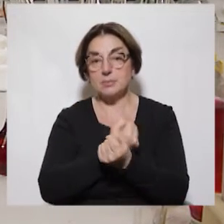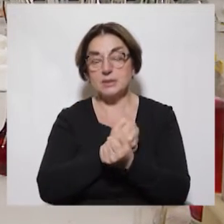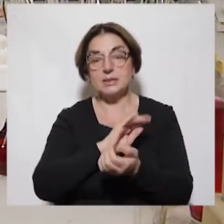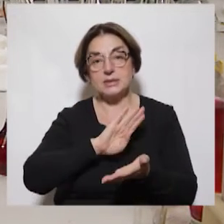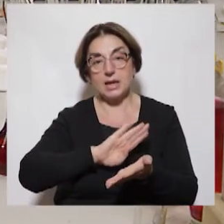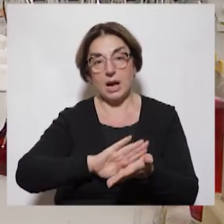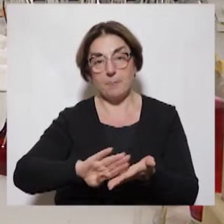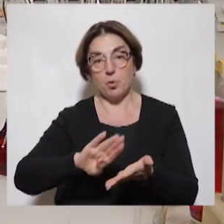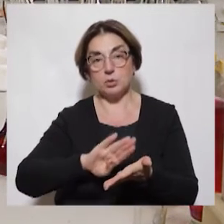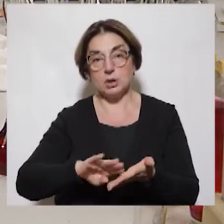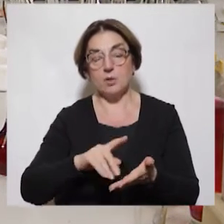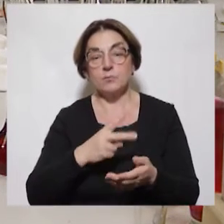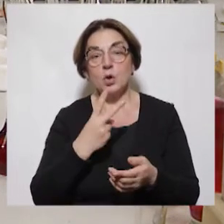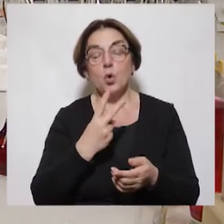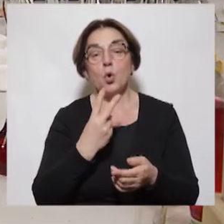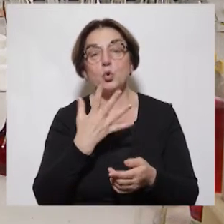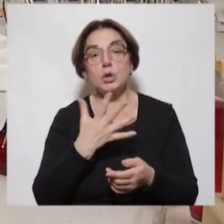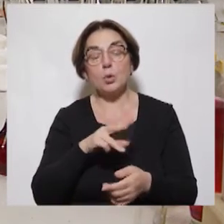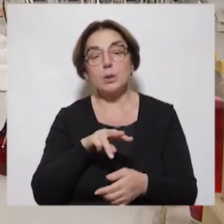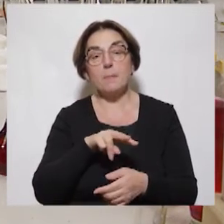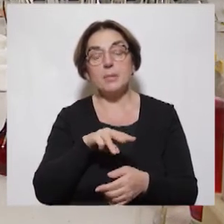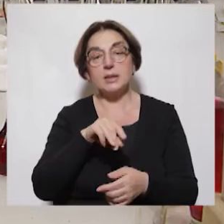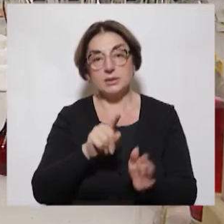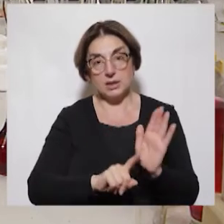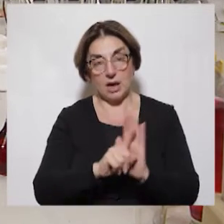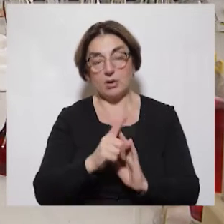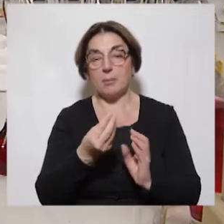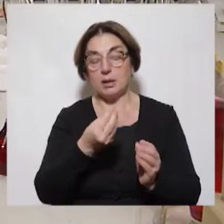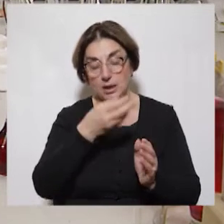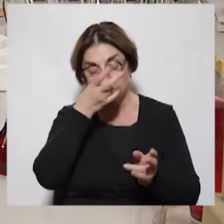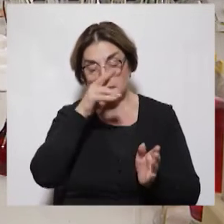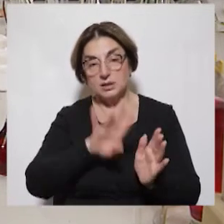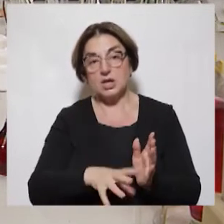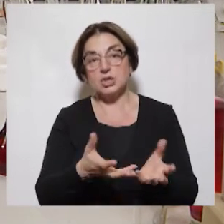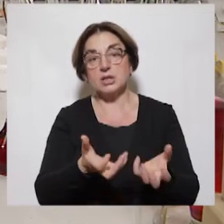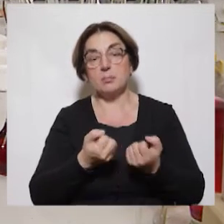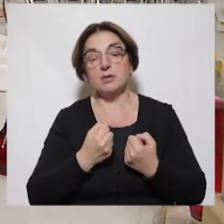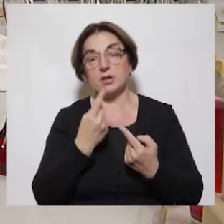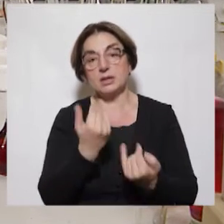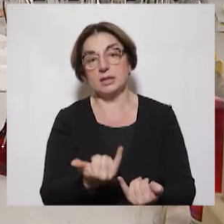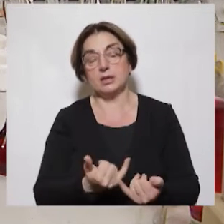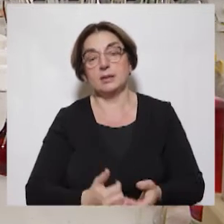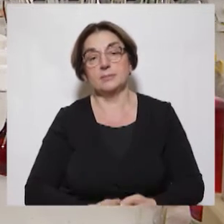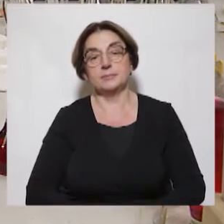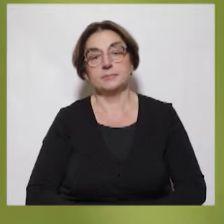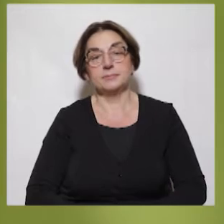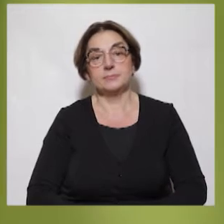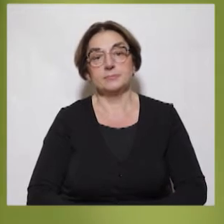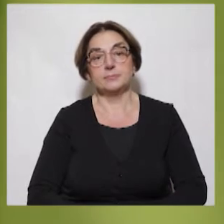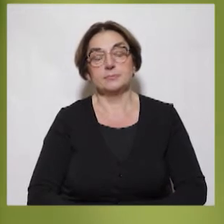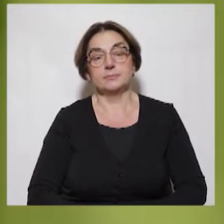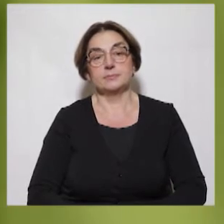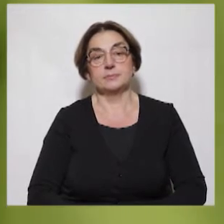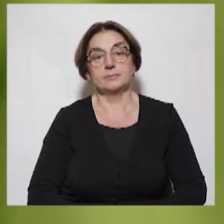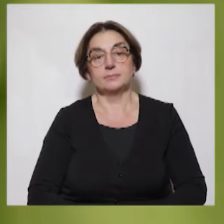ჩვენ საუბრის დასაწყისში აღვნიშნეთ, რომ 25 მილილიტრი სპირტი ავიღოთ. ნახოთ, რამდენი მილილიტრი სპირტი გამოვხადეთ.